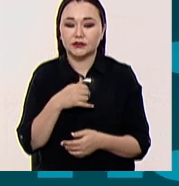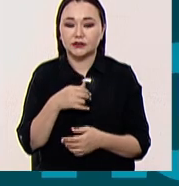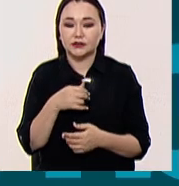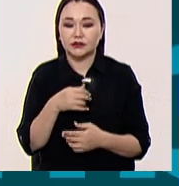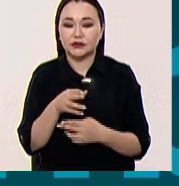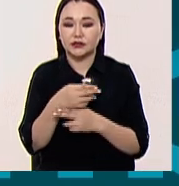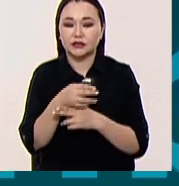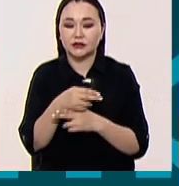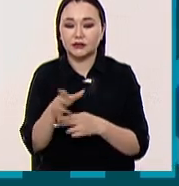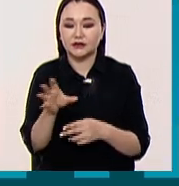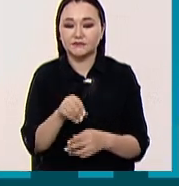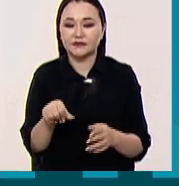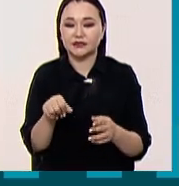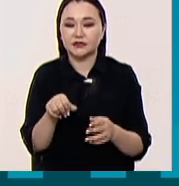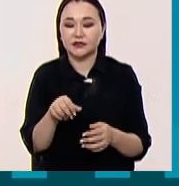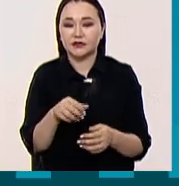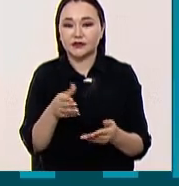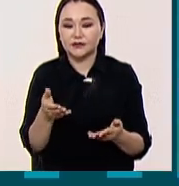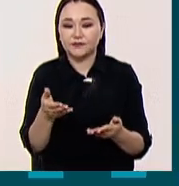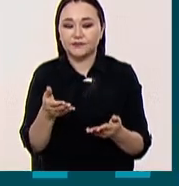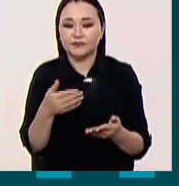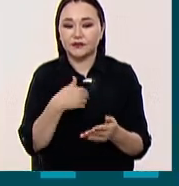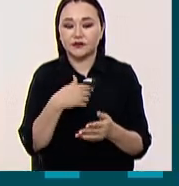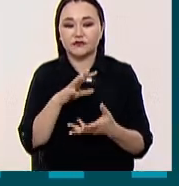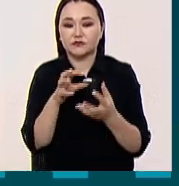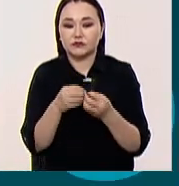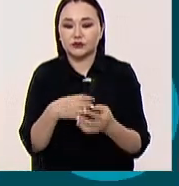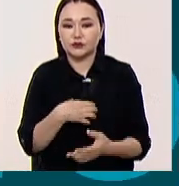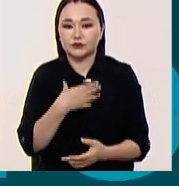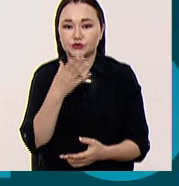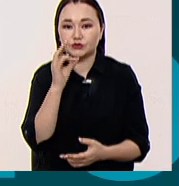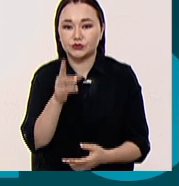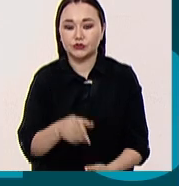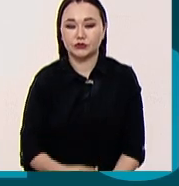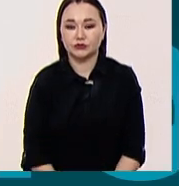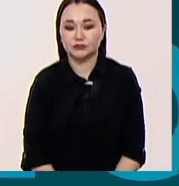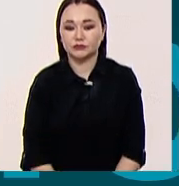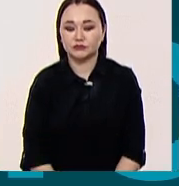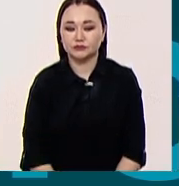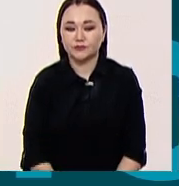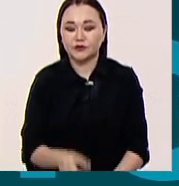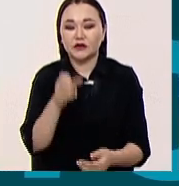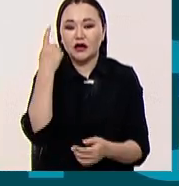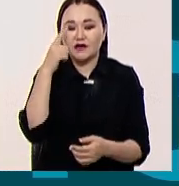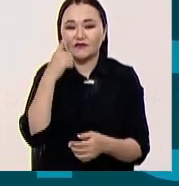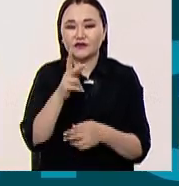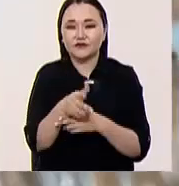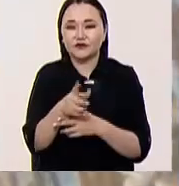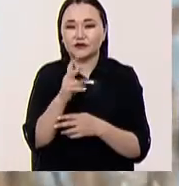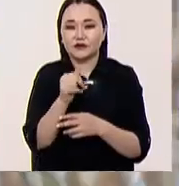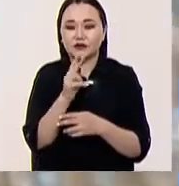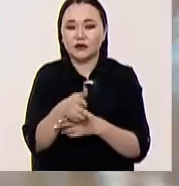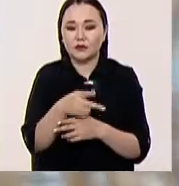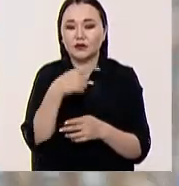Рыба вся выпрыгивает прямо из воды. Я вообще в шоке. Действительно. Автор видео на камеру